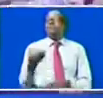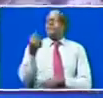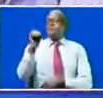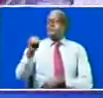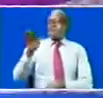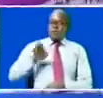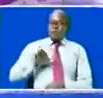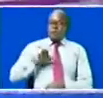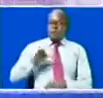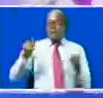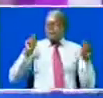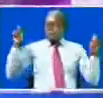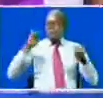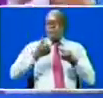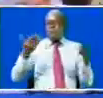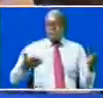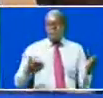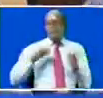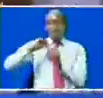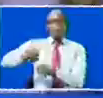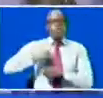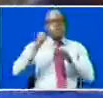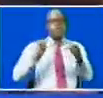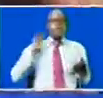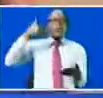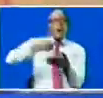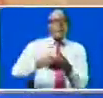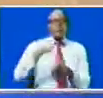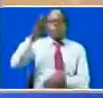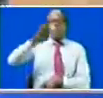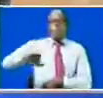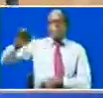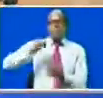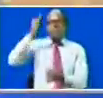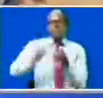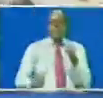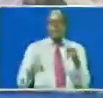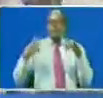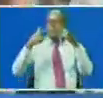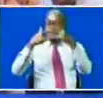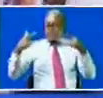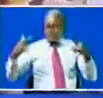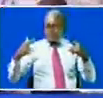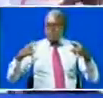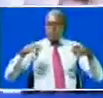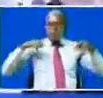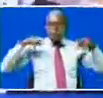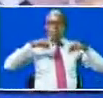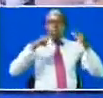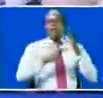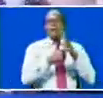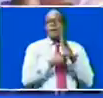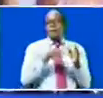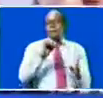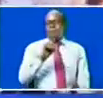50 waliandamana kuanzia bustani ya Uhuru Park kuelekea majengo ya bunge na mwishowe kukita kambi nje ya mgahawa wa Olive katikati